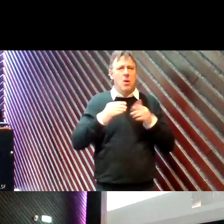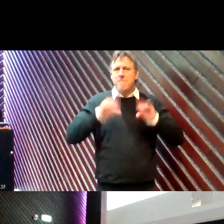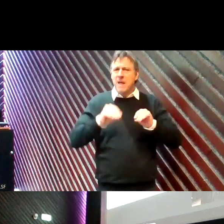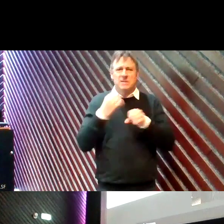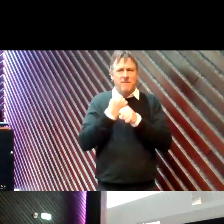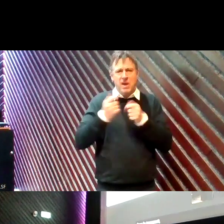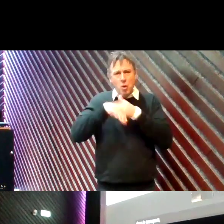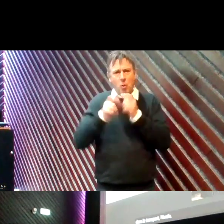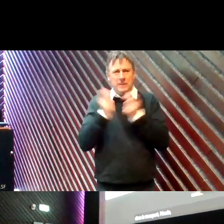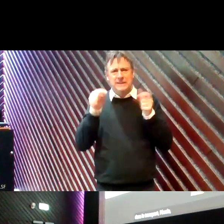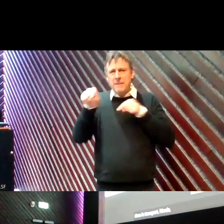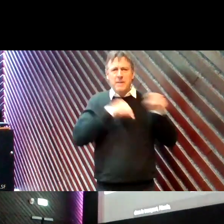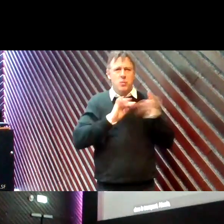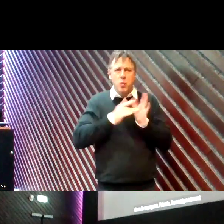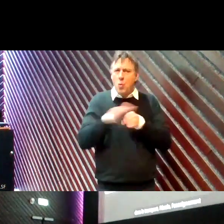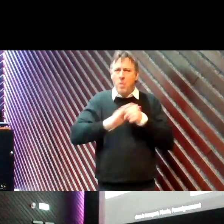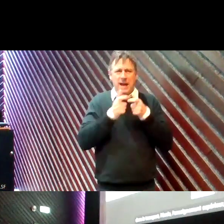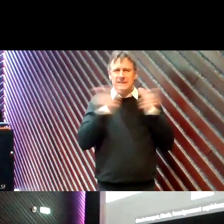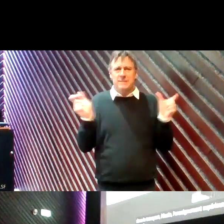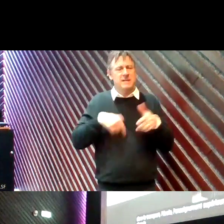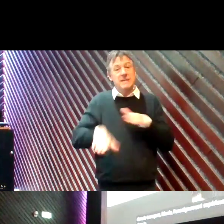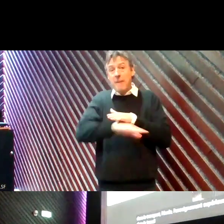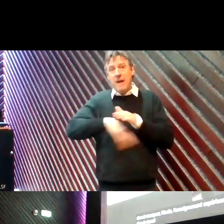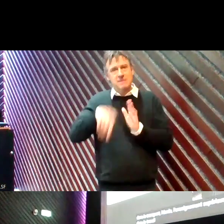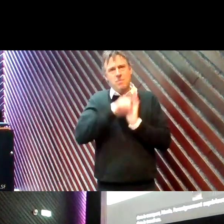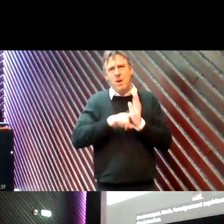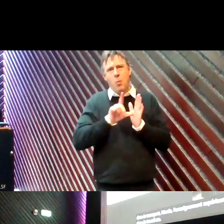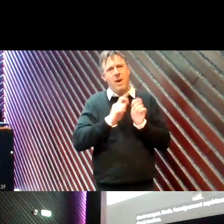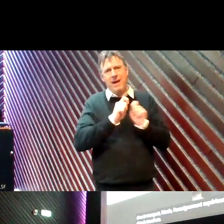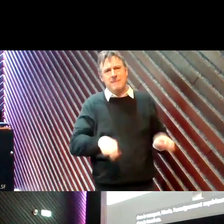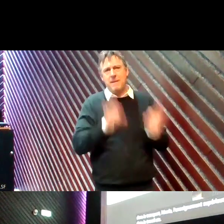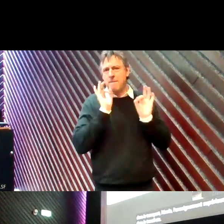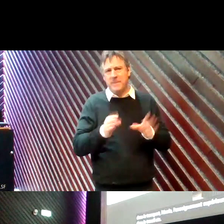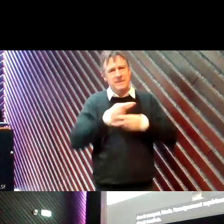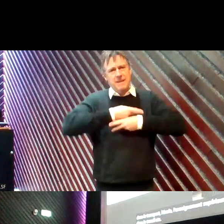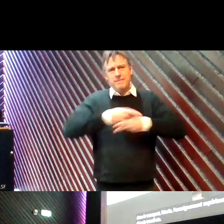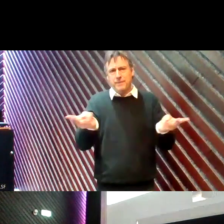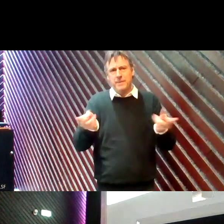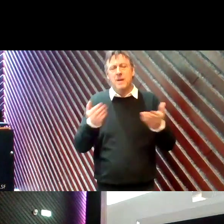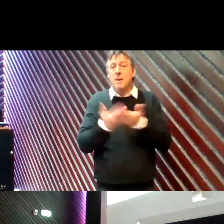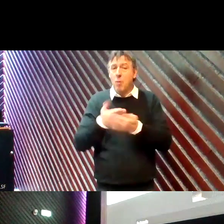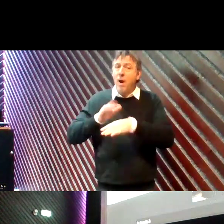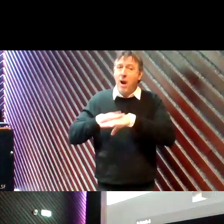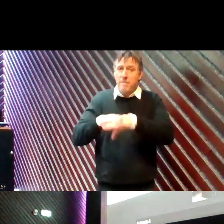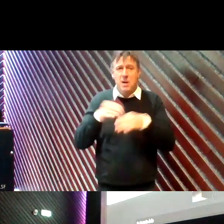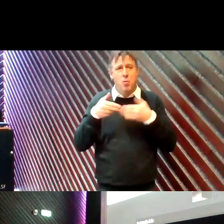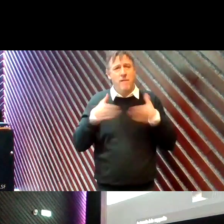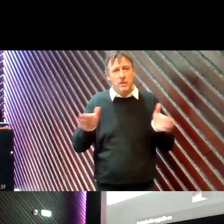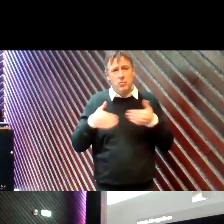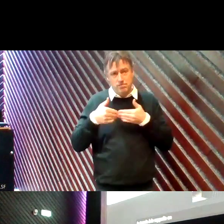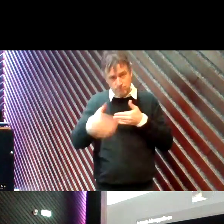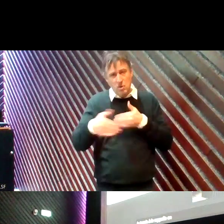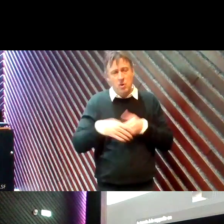etc. C'est vraiment la page. Voilà, donc je tenais à le rappeler en préambule. Maintenant, nous